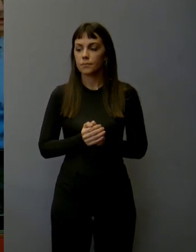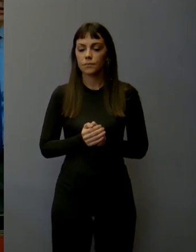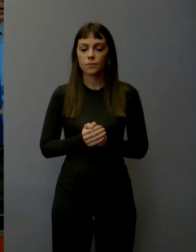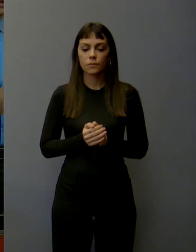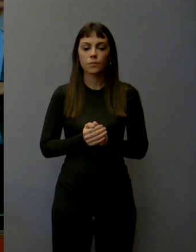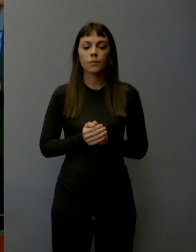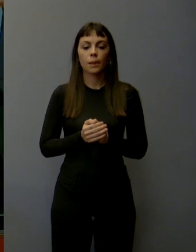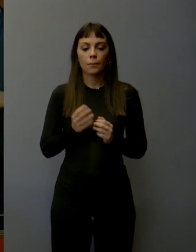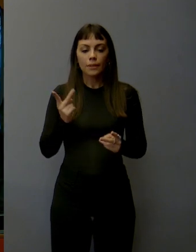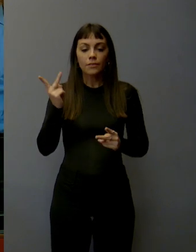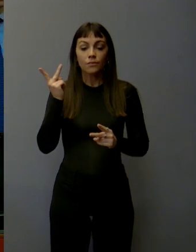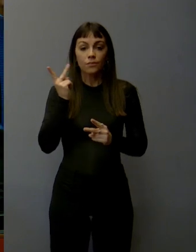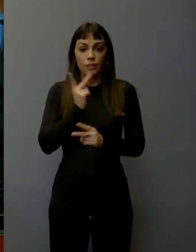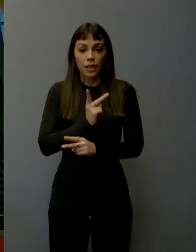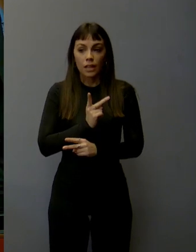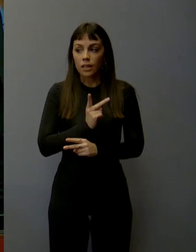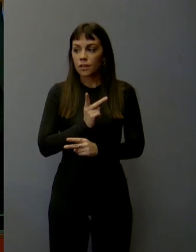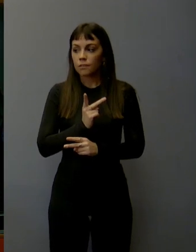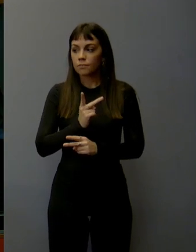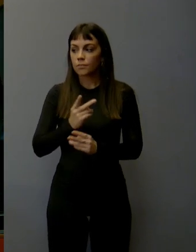è stata però